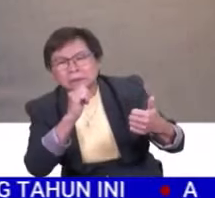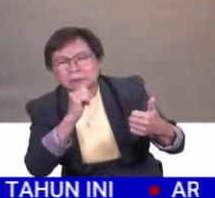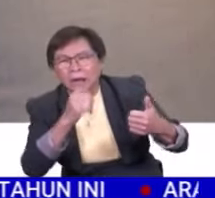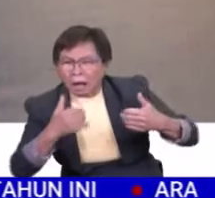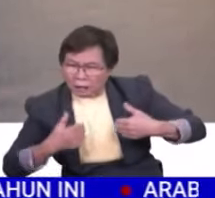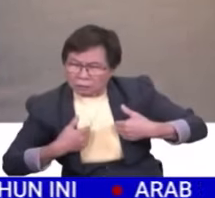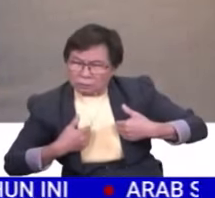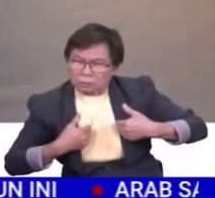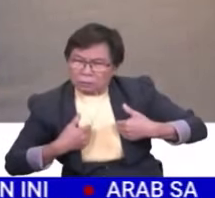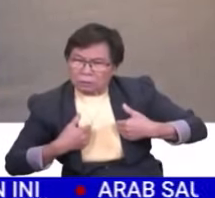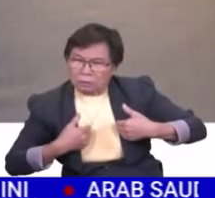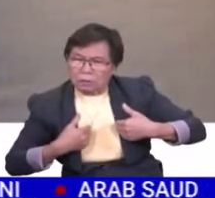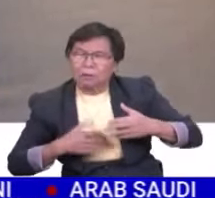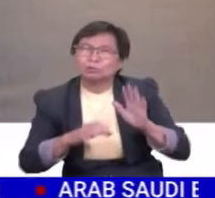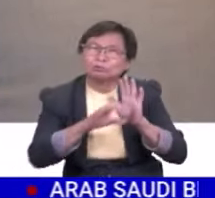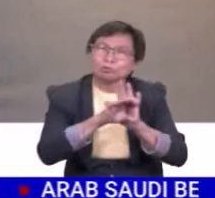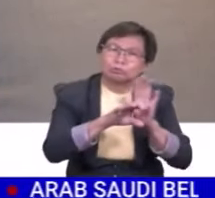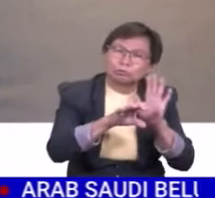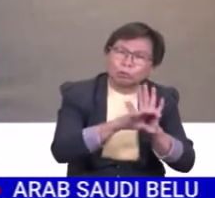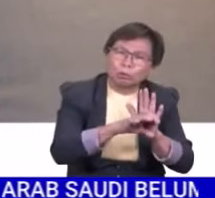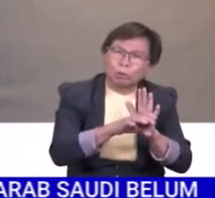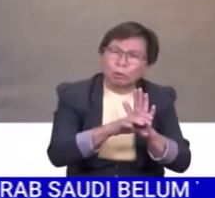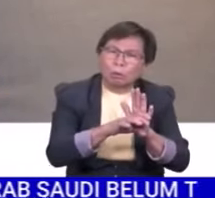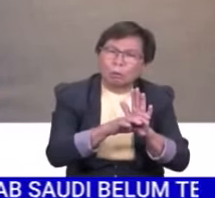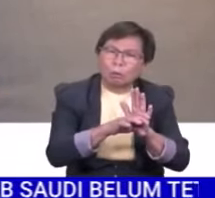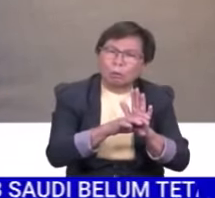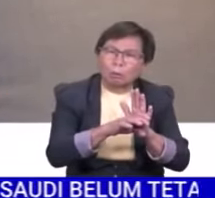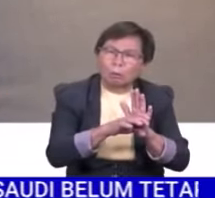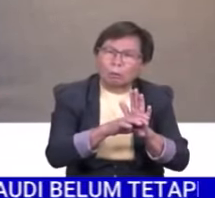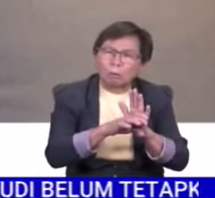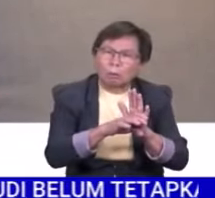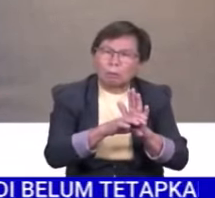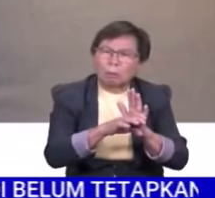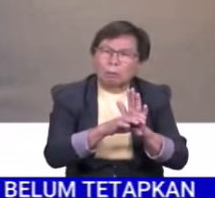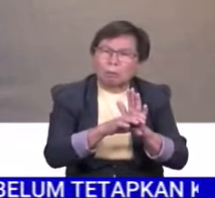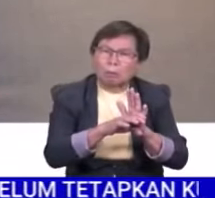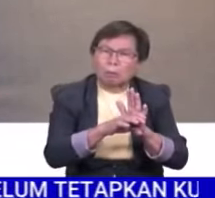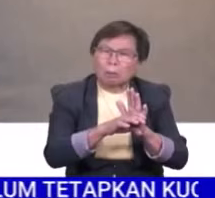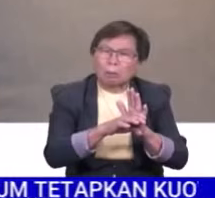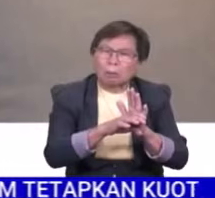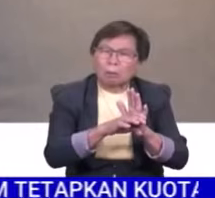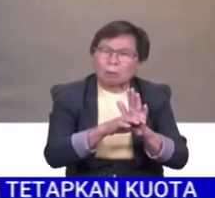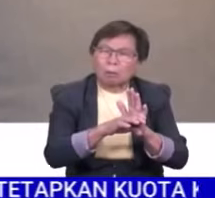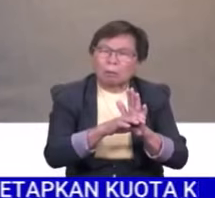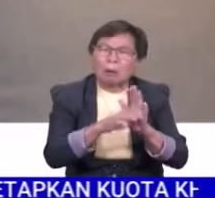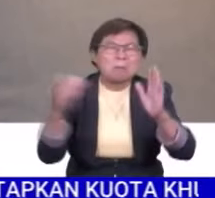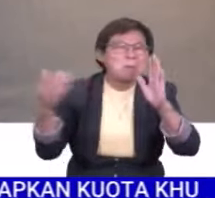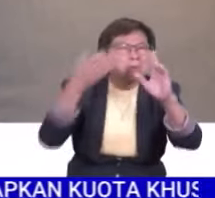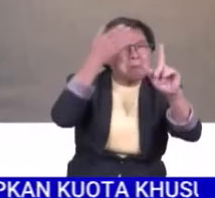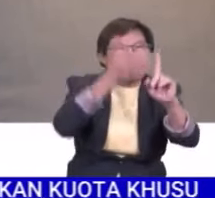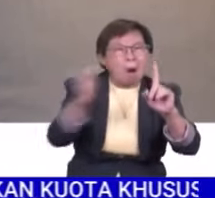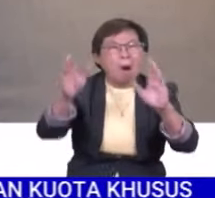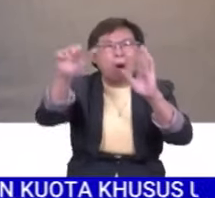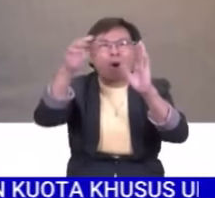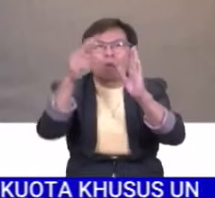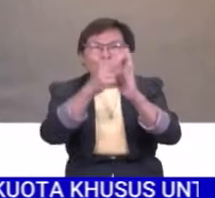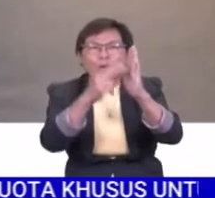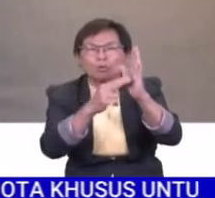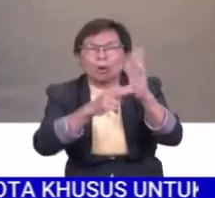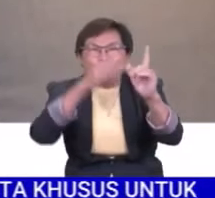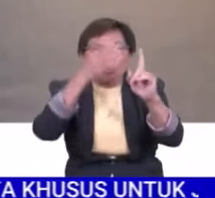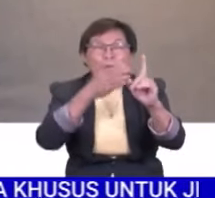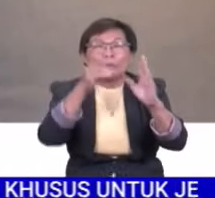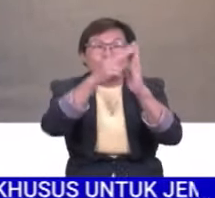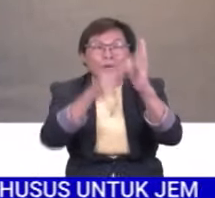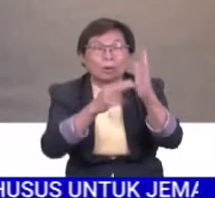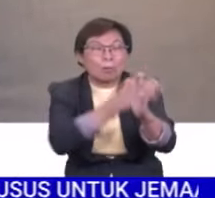adanya contohnya aspek-aspek yang melanggari tata cara perburuhan dapat ditangani oleh pihak berkuasa di